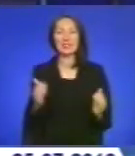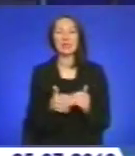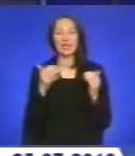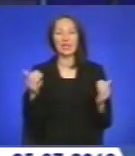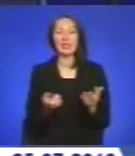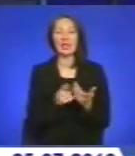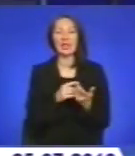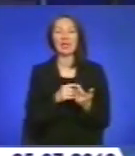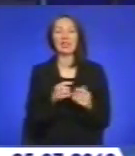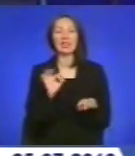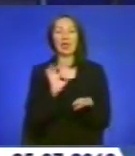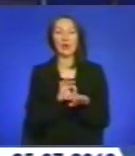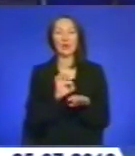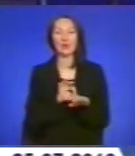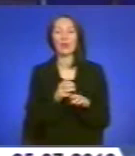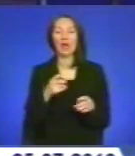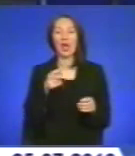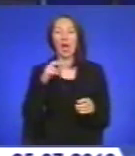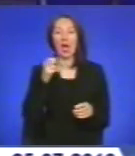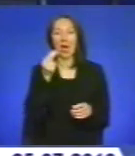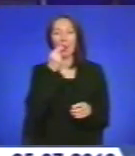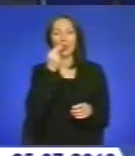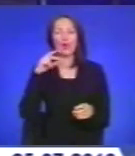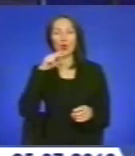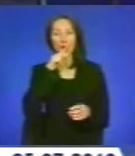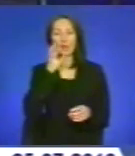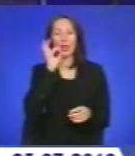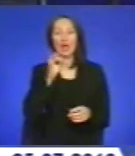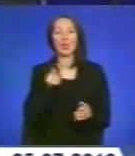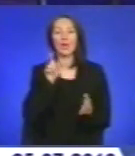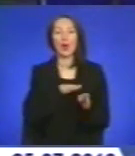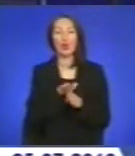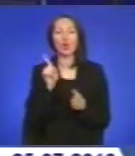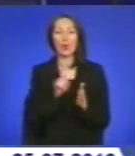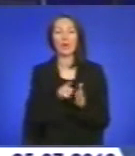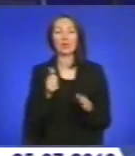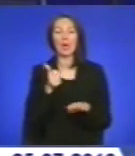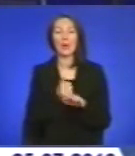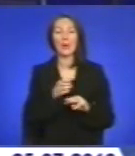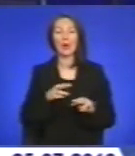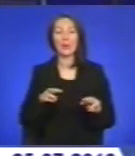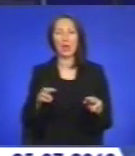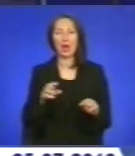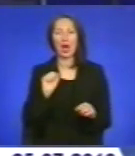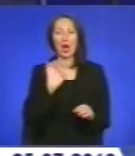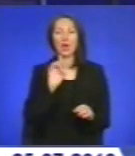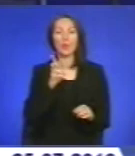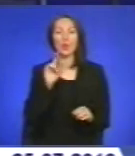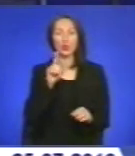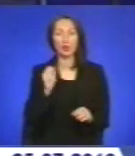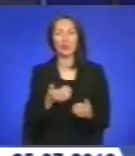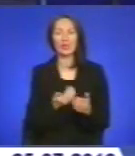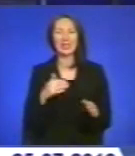харчових отруєнь, каже виконуючий обов'язки прем'єра Сергій Арбузов. Від неякісних харчів постраждало майже 200